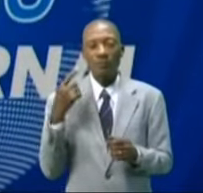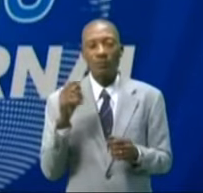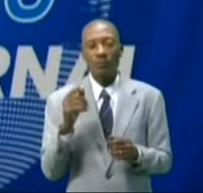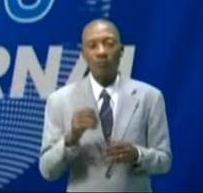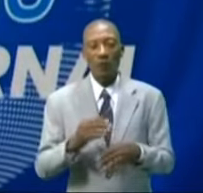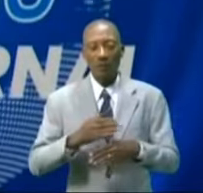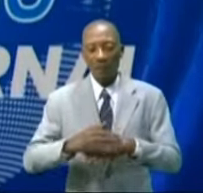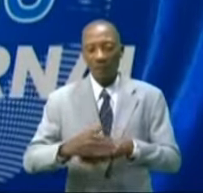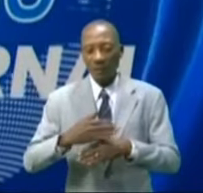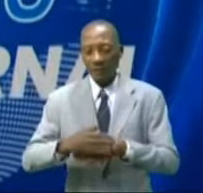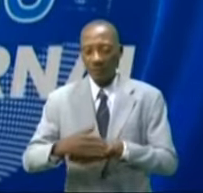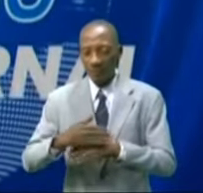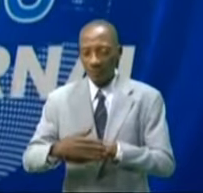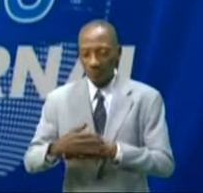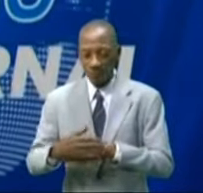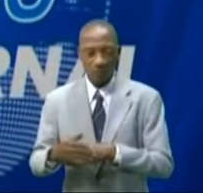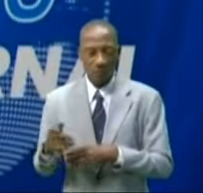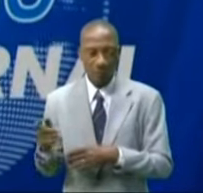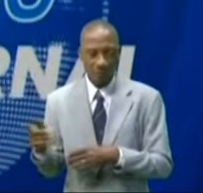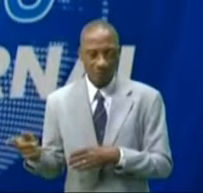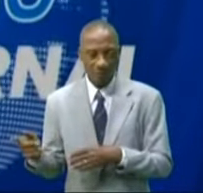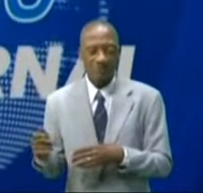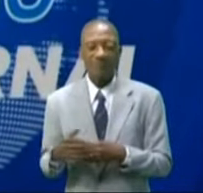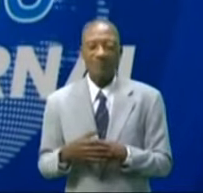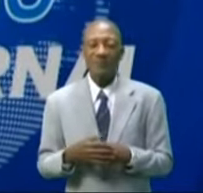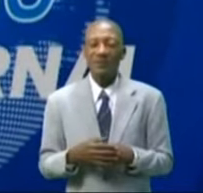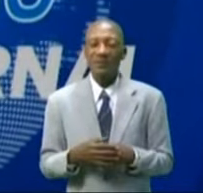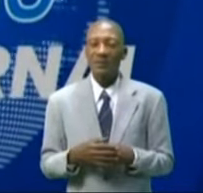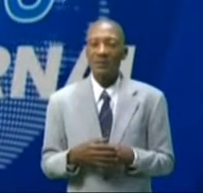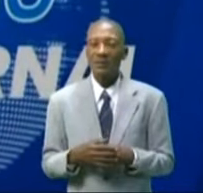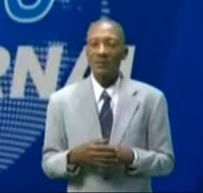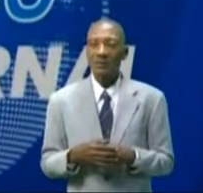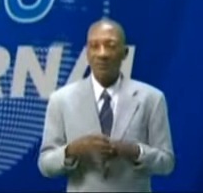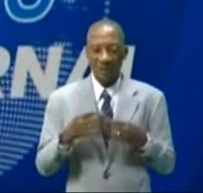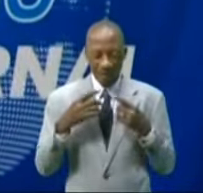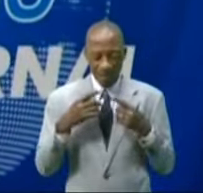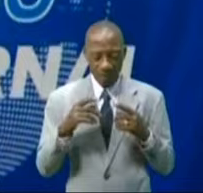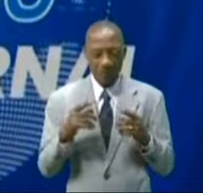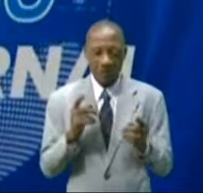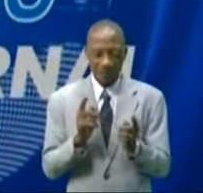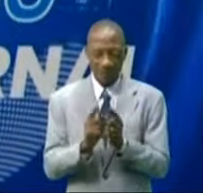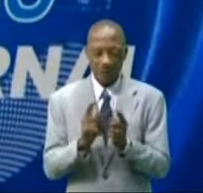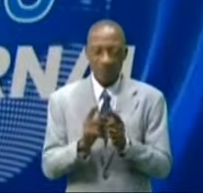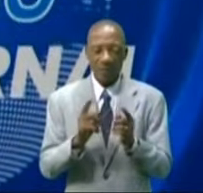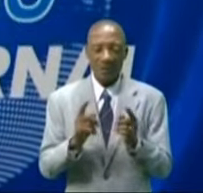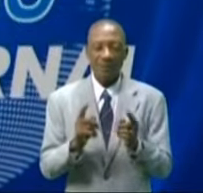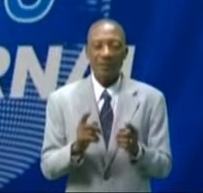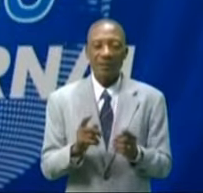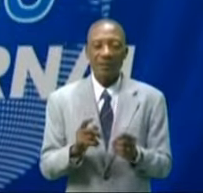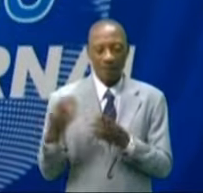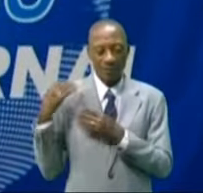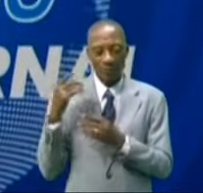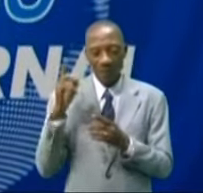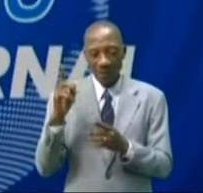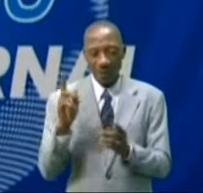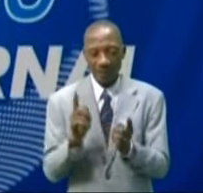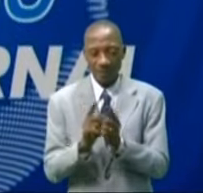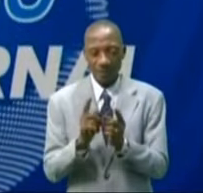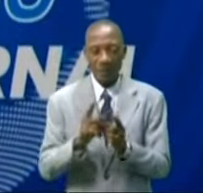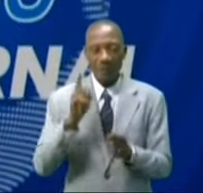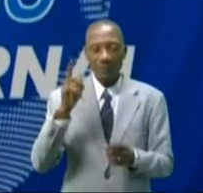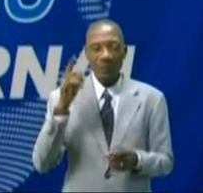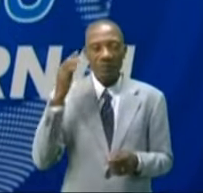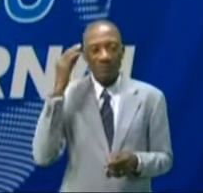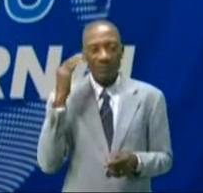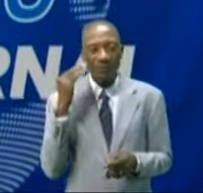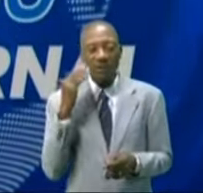La plateforme Bilangaya Beto a donné l'alerte à la première ministre Judith Suminwa Tuluka, qui a par la suite échangé avec la